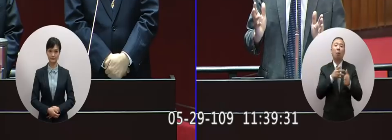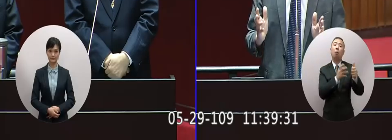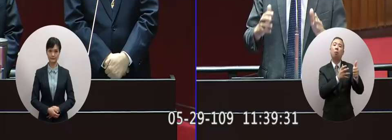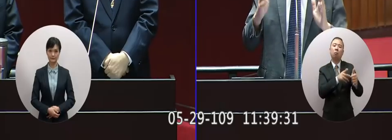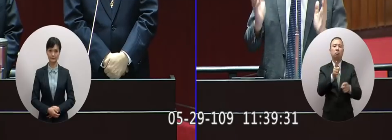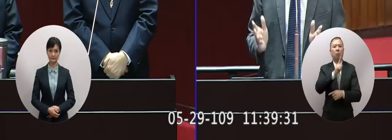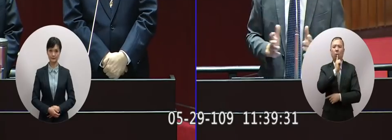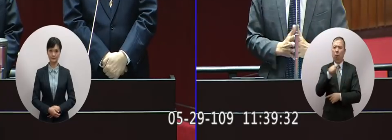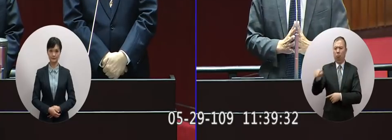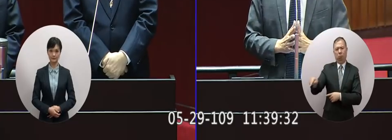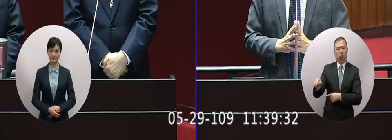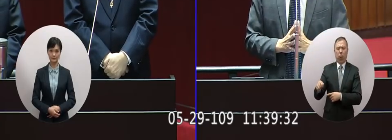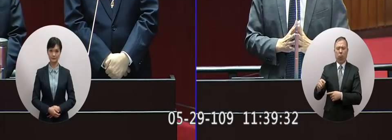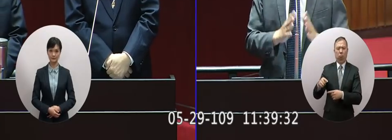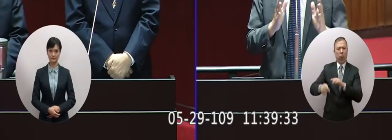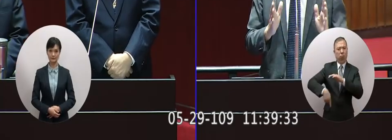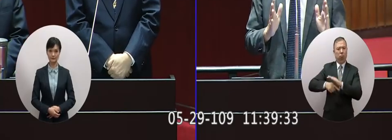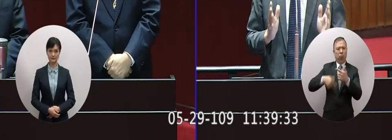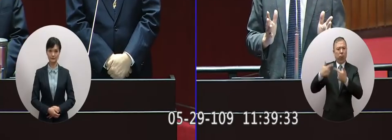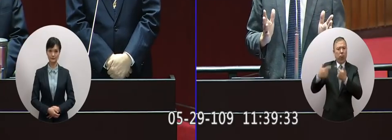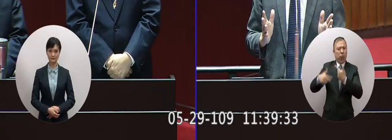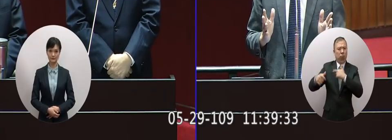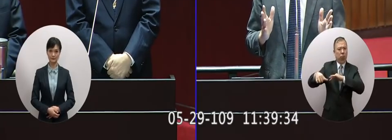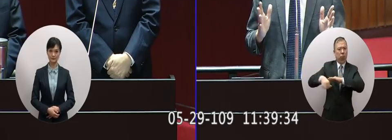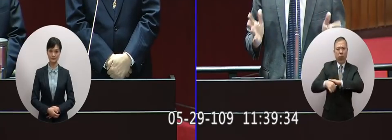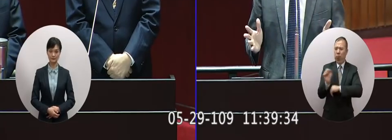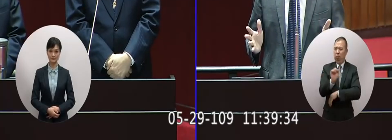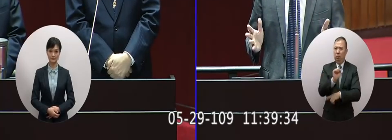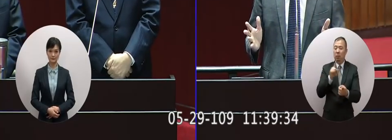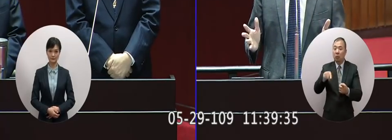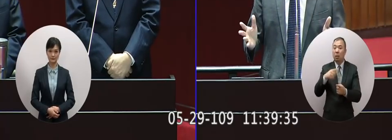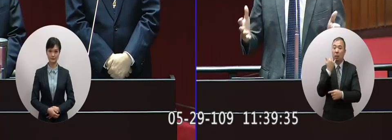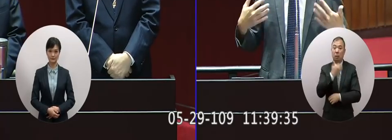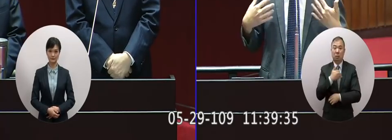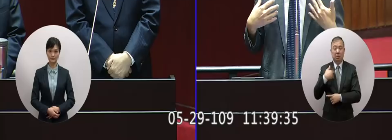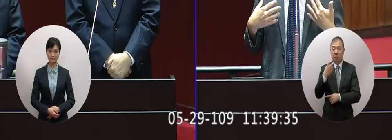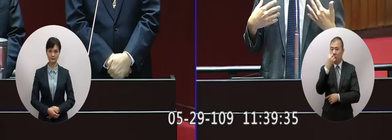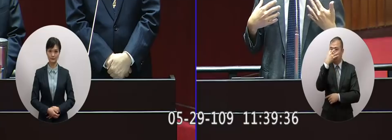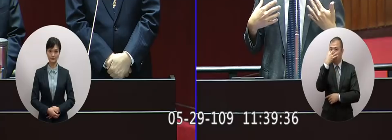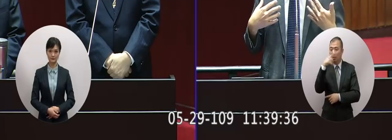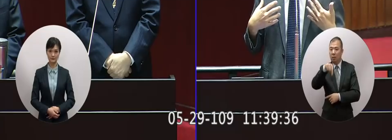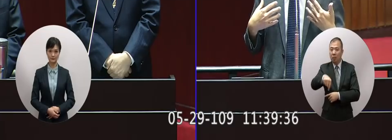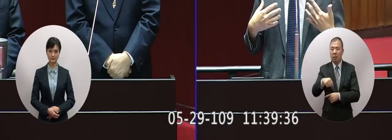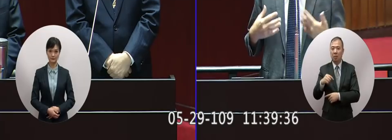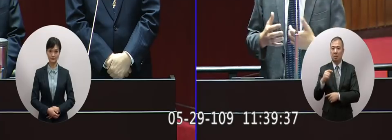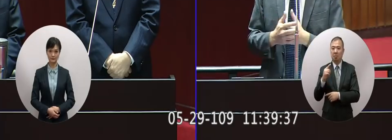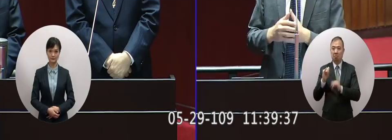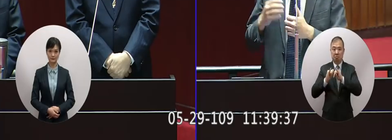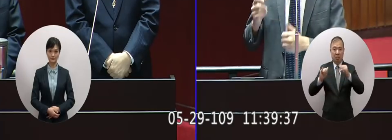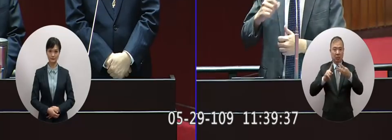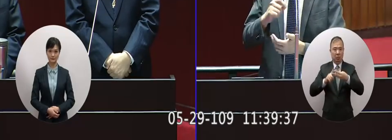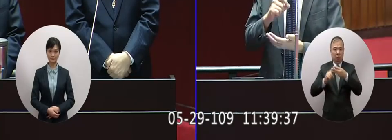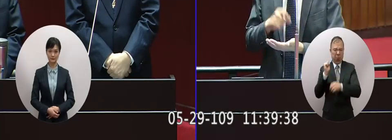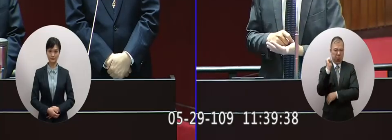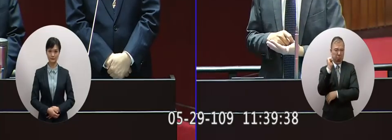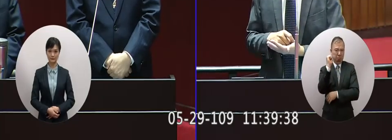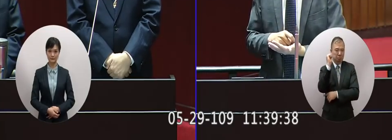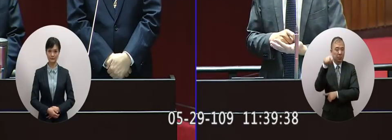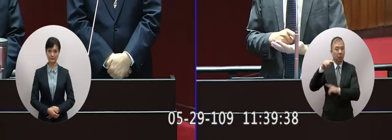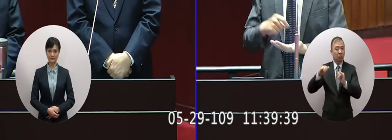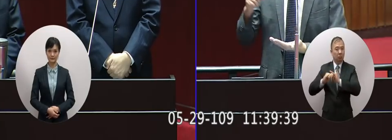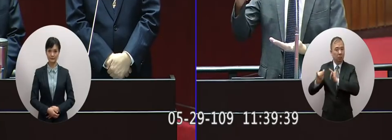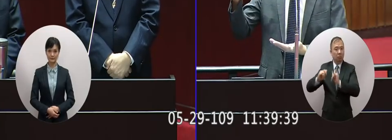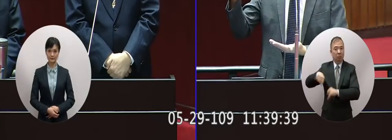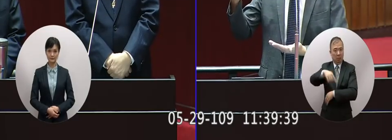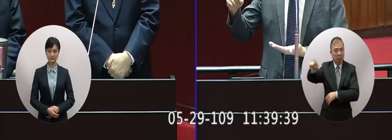大家会混淆。其实也不瞒说，其实也有香港的一些民运的人士，直接也跟我自己办公室联系，就是说他们也在很担忧，